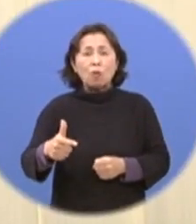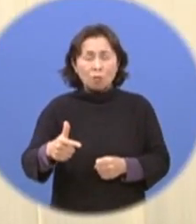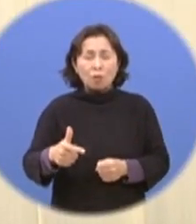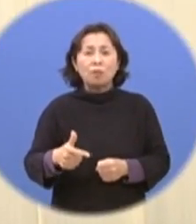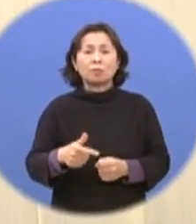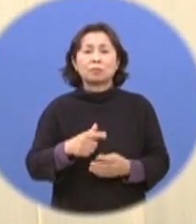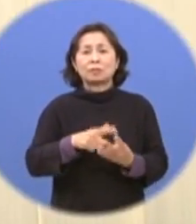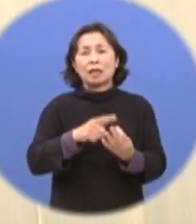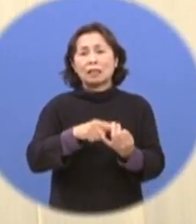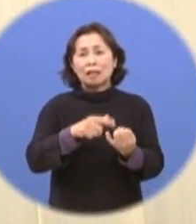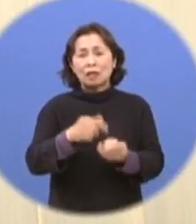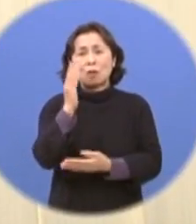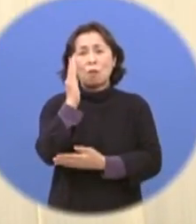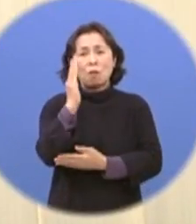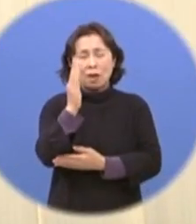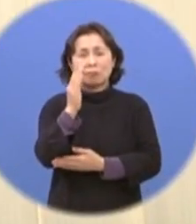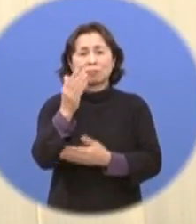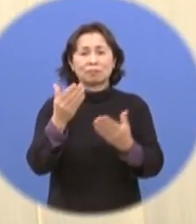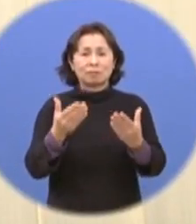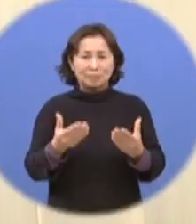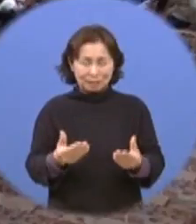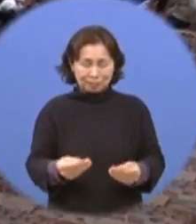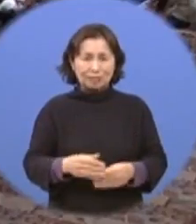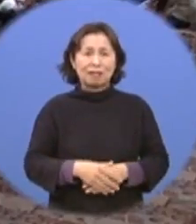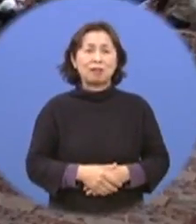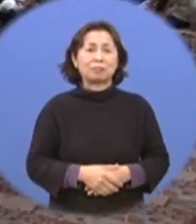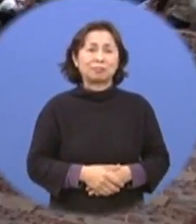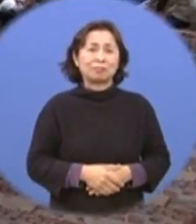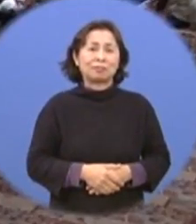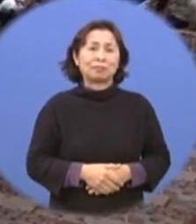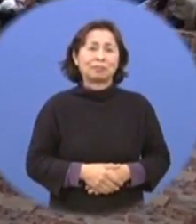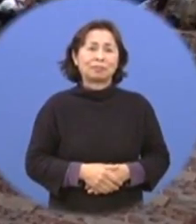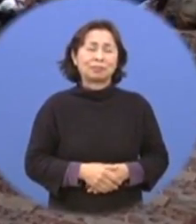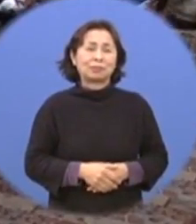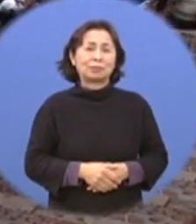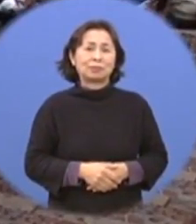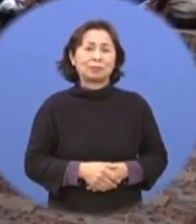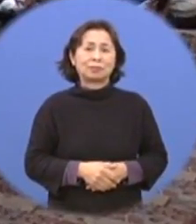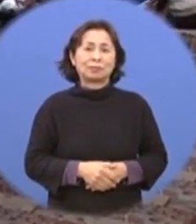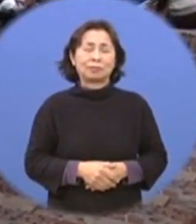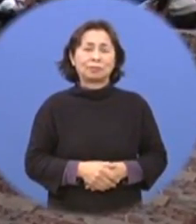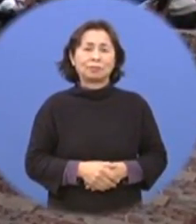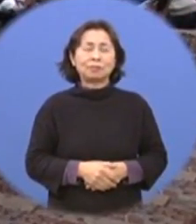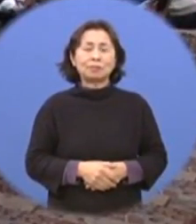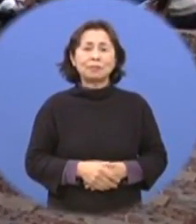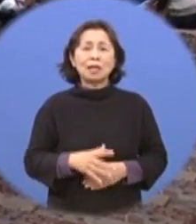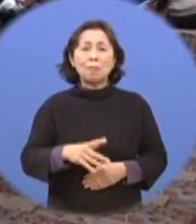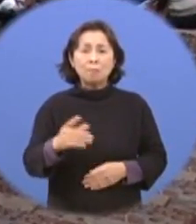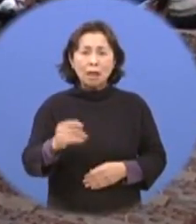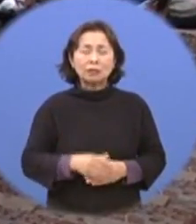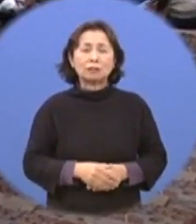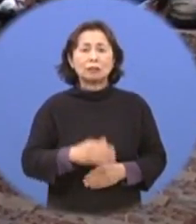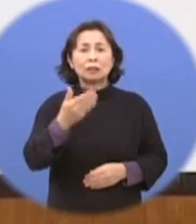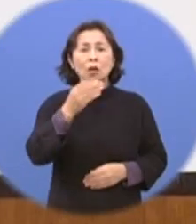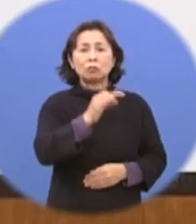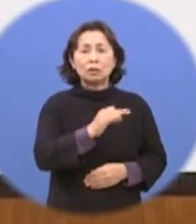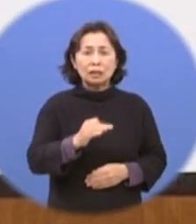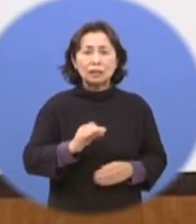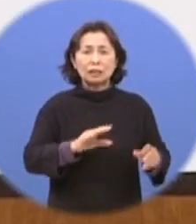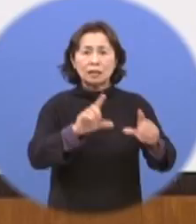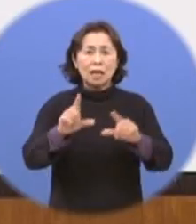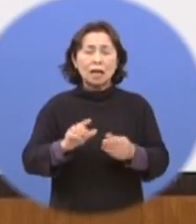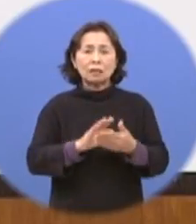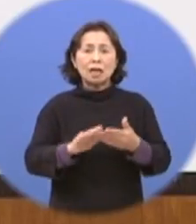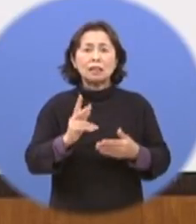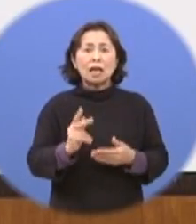にお話をお聞きすることになりますセミナーではまず食品生活衛生課